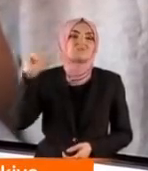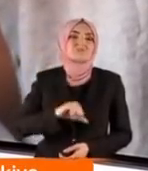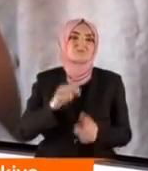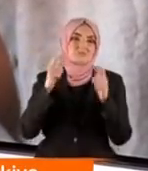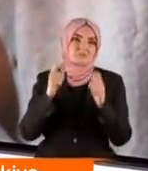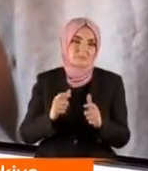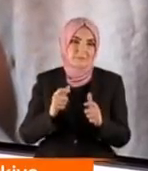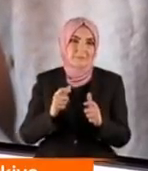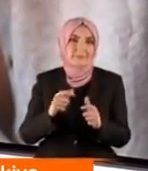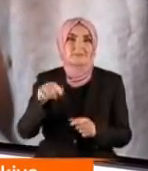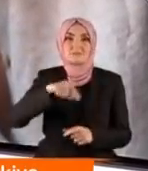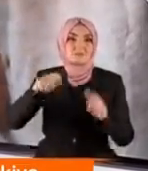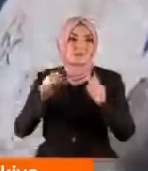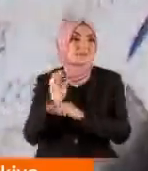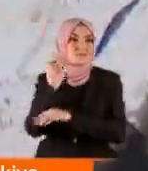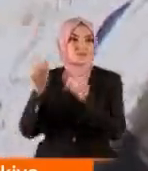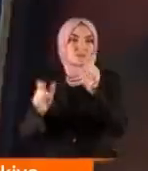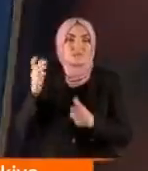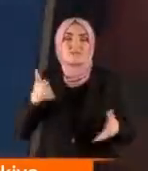artık isyanda.